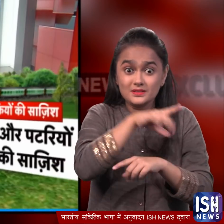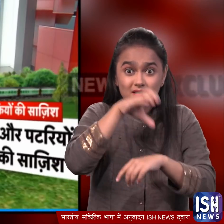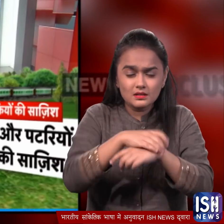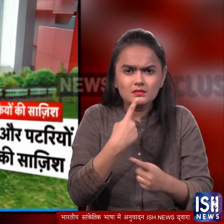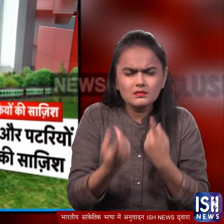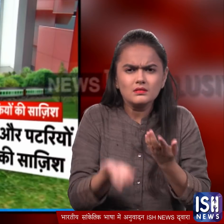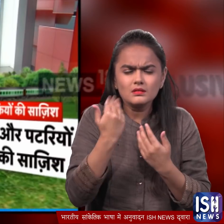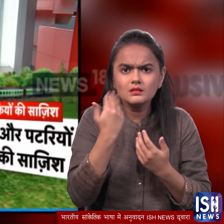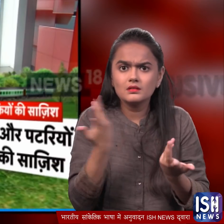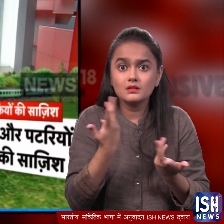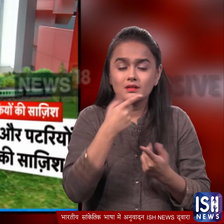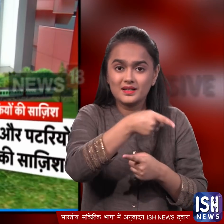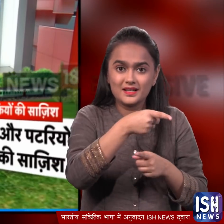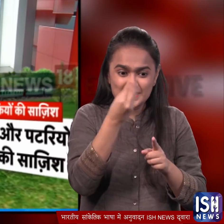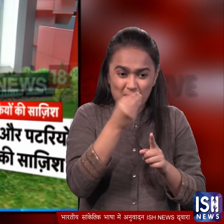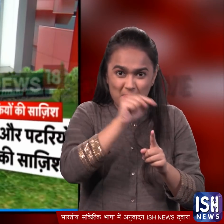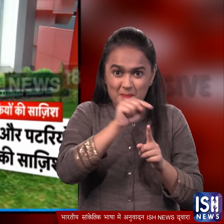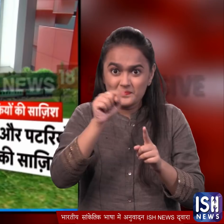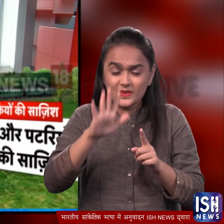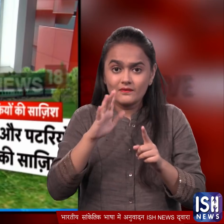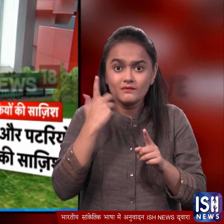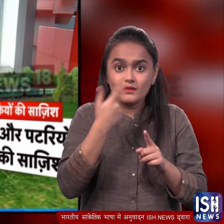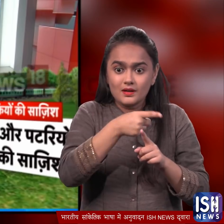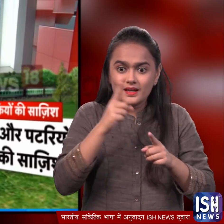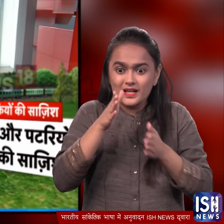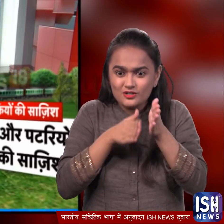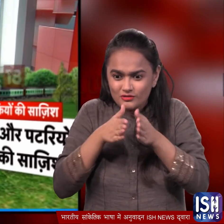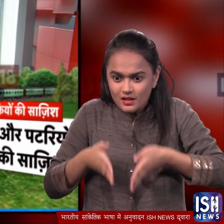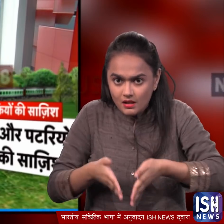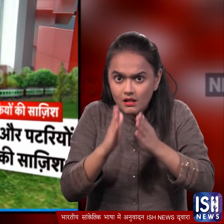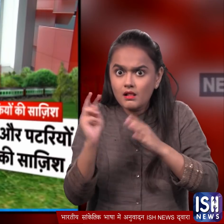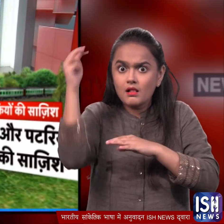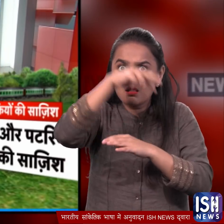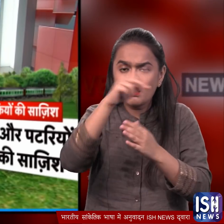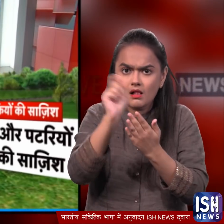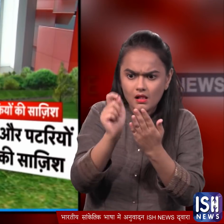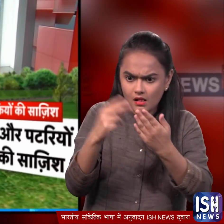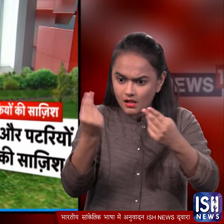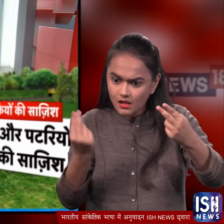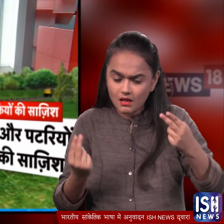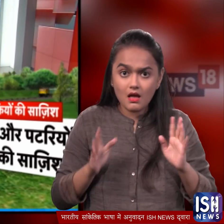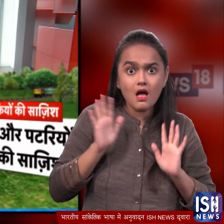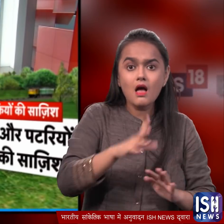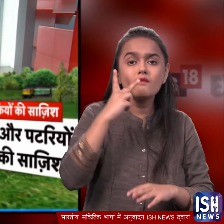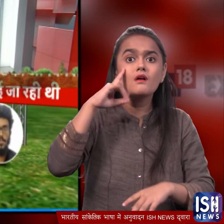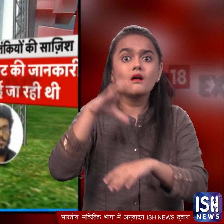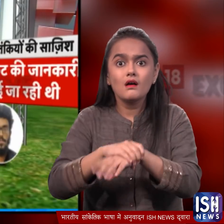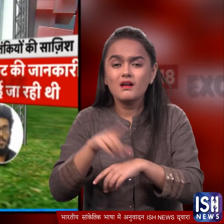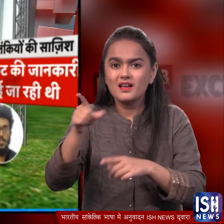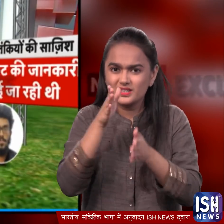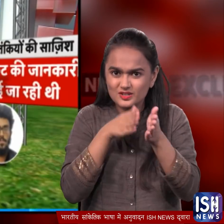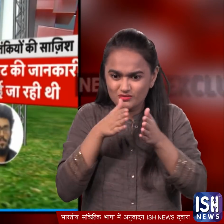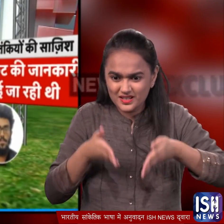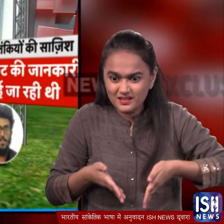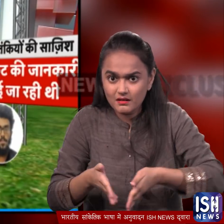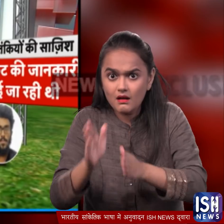ने बताया कि भारत में इन संदिग्ध आतंकियों के निशाने पर रेल की कई पटरियां और पुल भी थे। ये दोनों आतंकी ट्रेनों